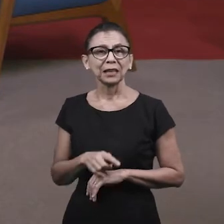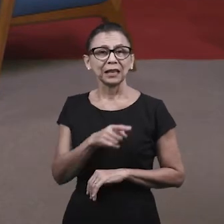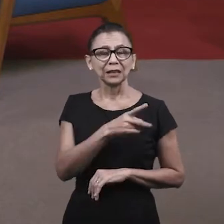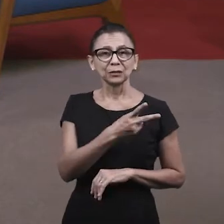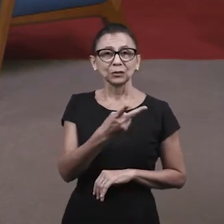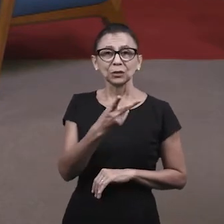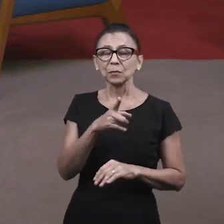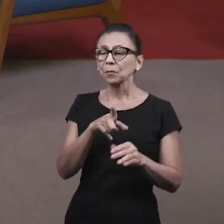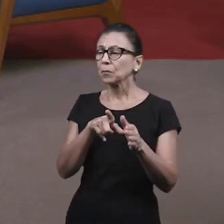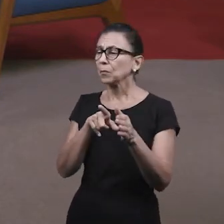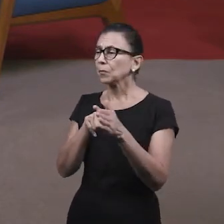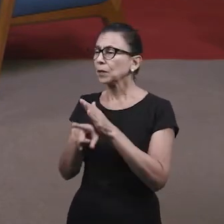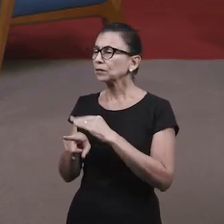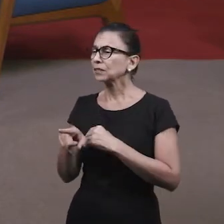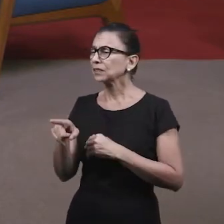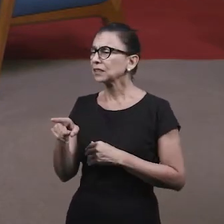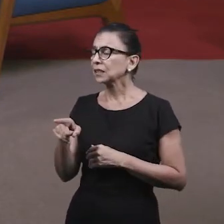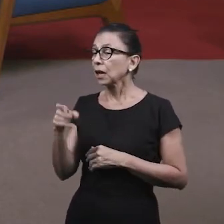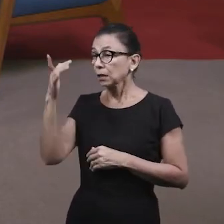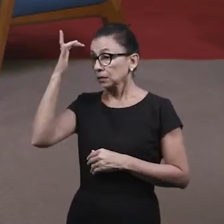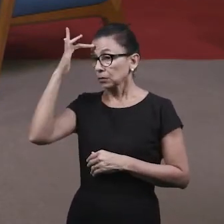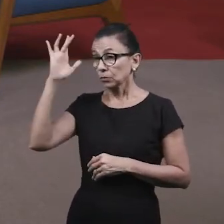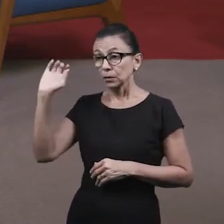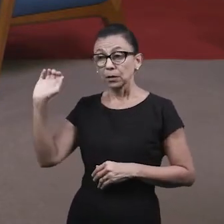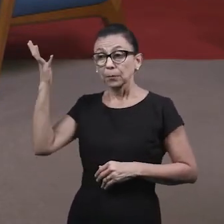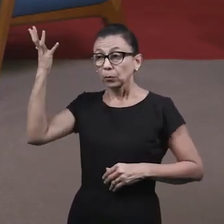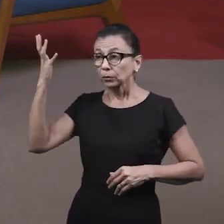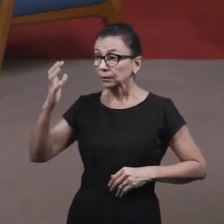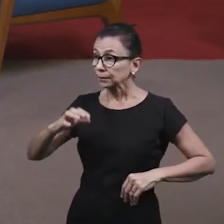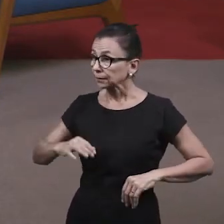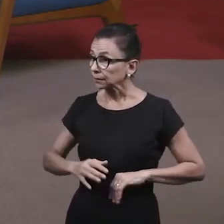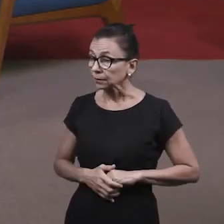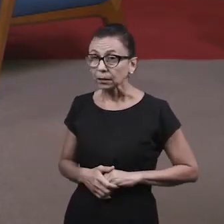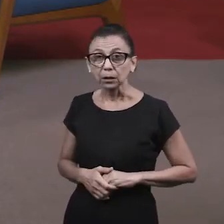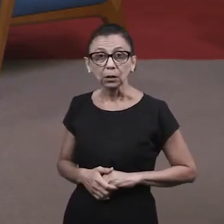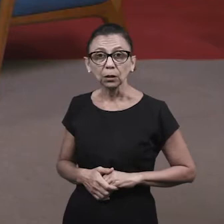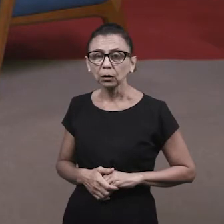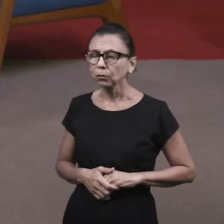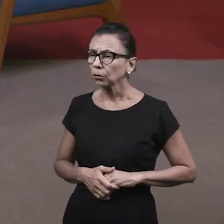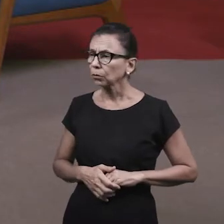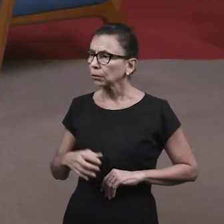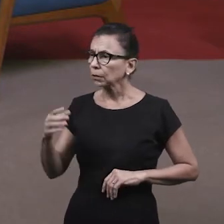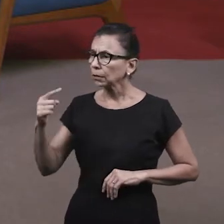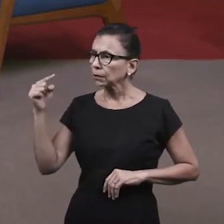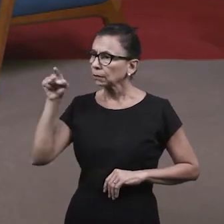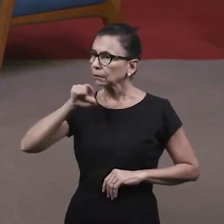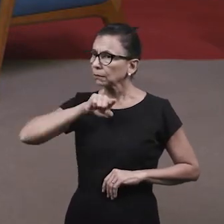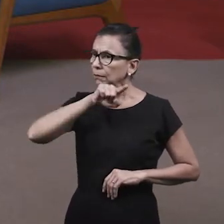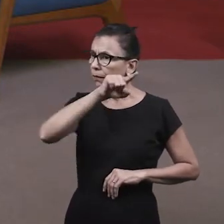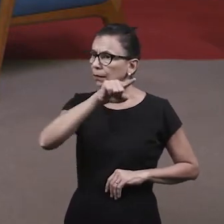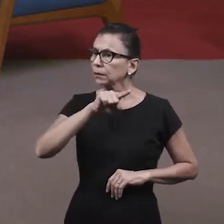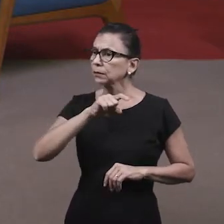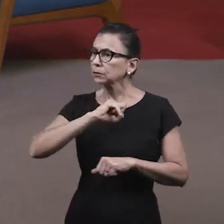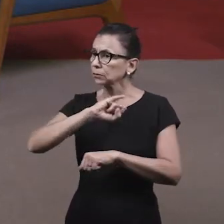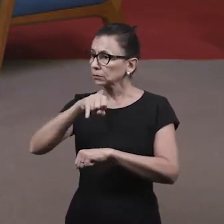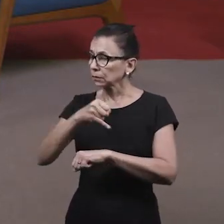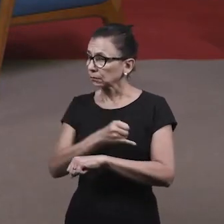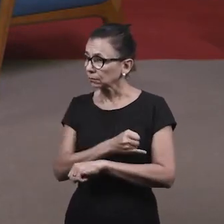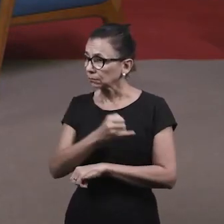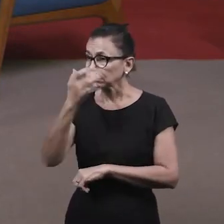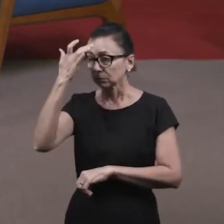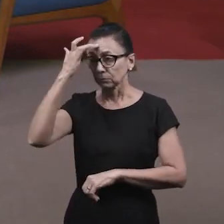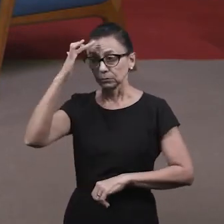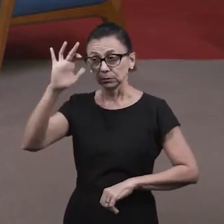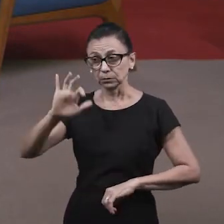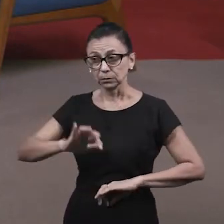sais pas qu'est-ce qui s'est passé à Jérusalem? Mais quand ils sont arrivés à